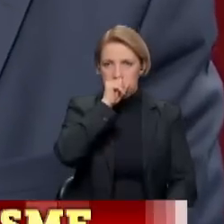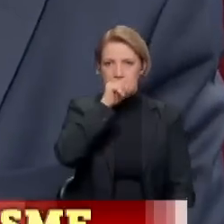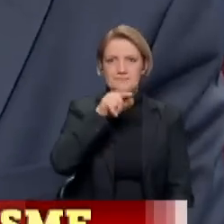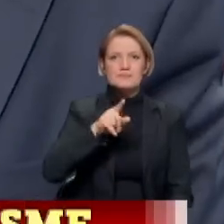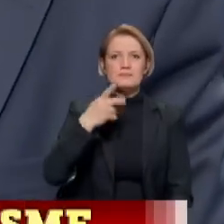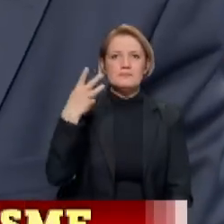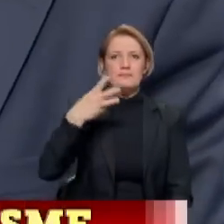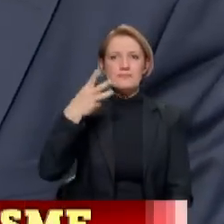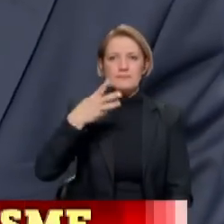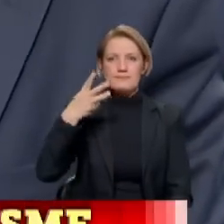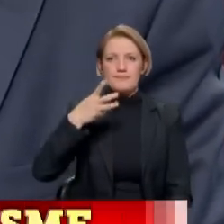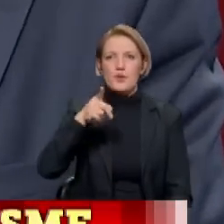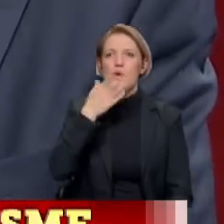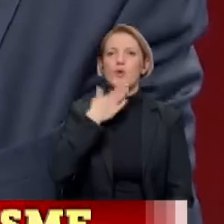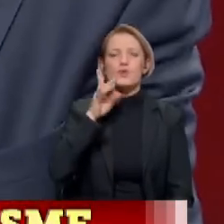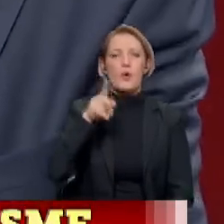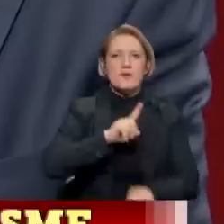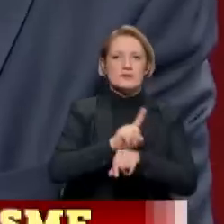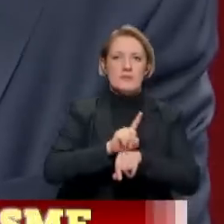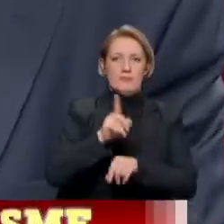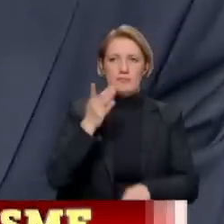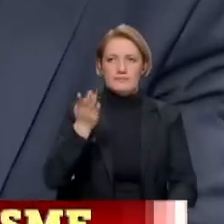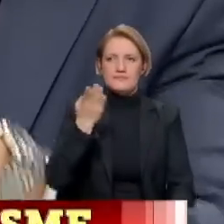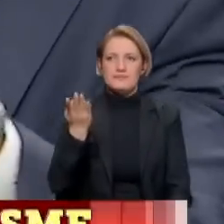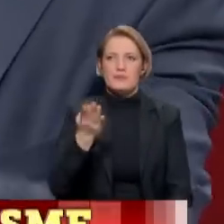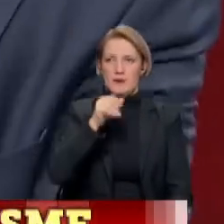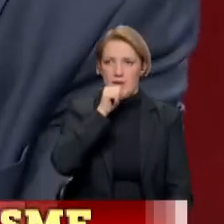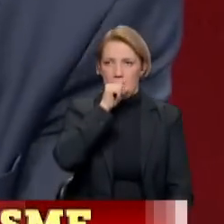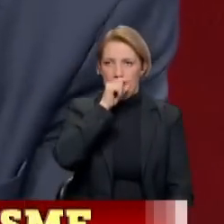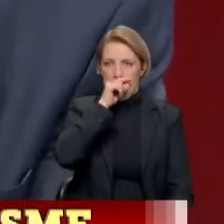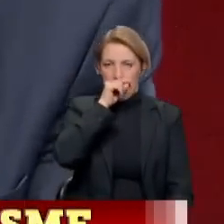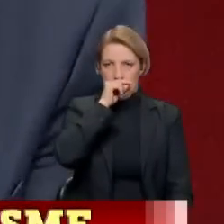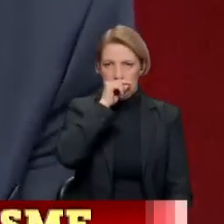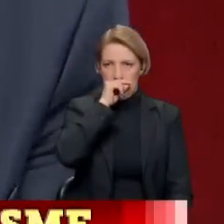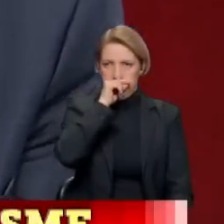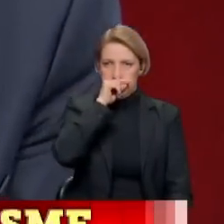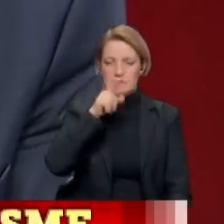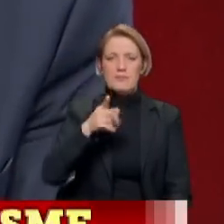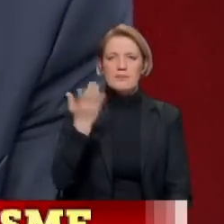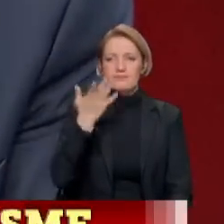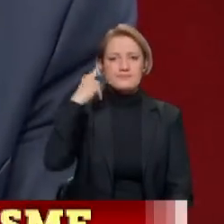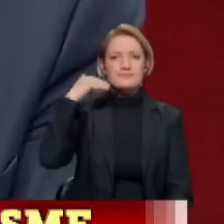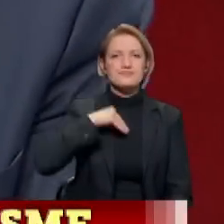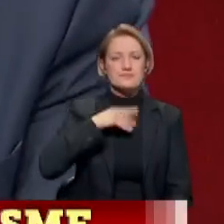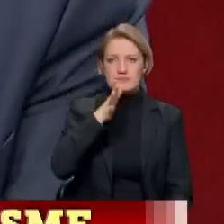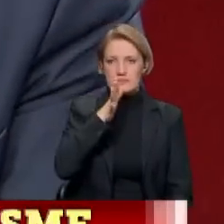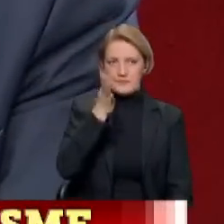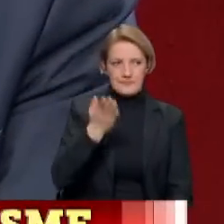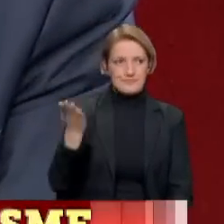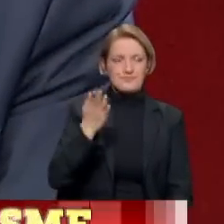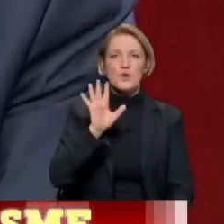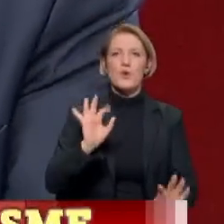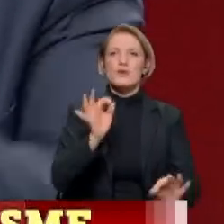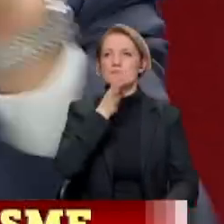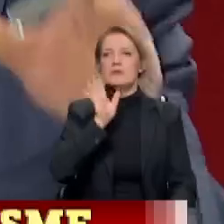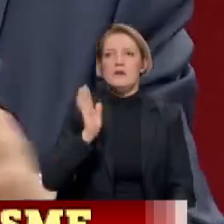Aynen. O zaman o yoktu orada belki. Bilmiyorum. Huber'de mi? Tamam Huber. Neyse ben, köşke takılmayalım. Ya, onlar beni vardı. Falan yerde biliyorlardı diyor. Oysa